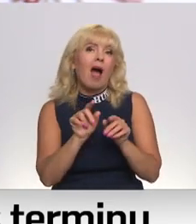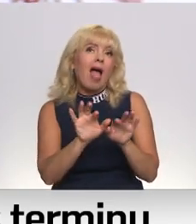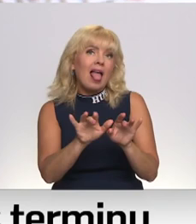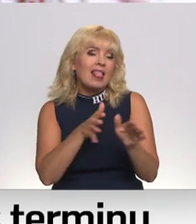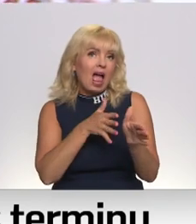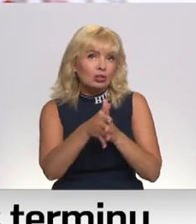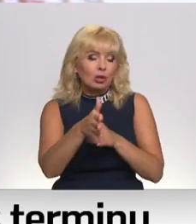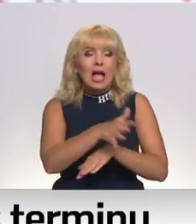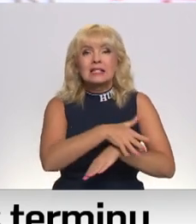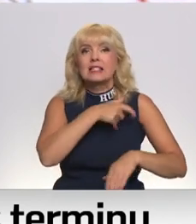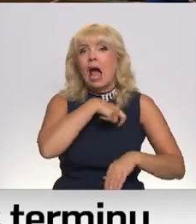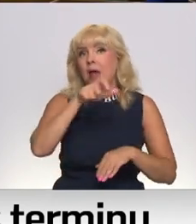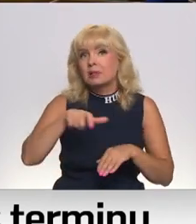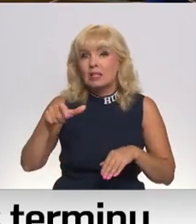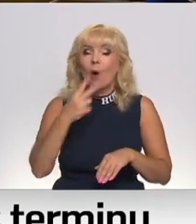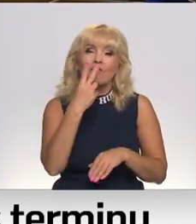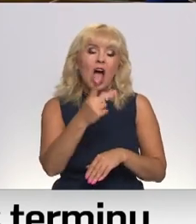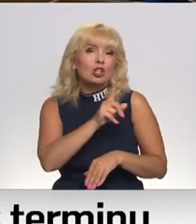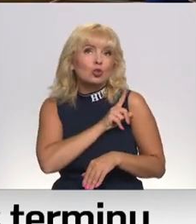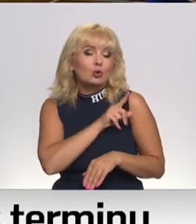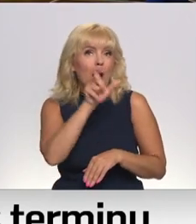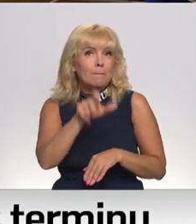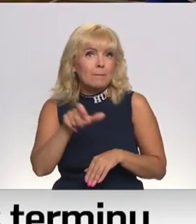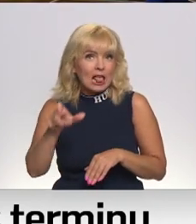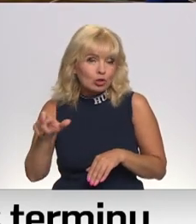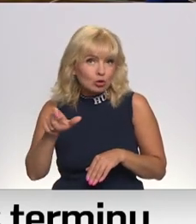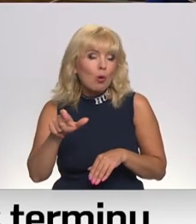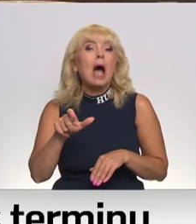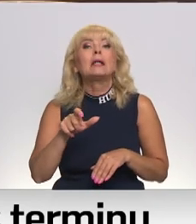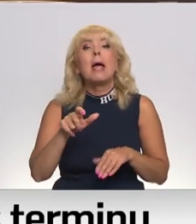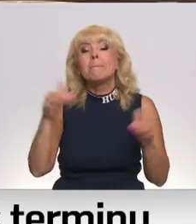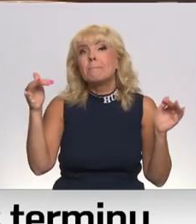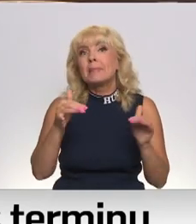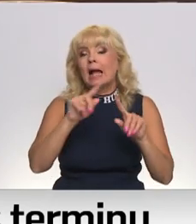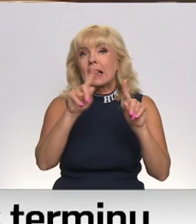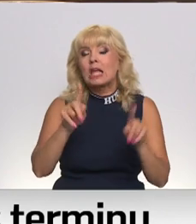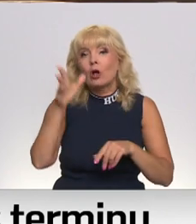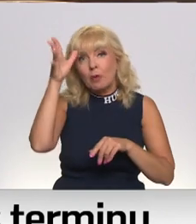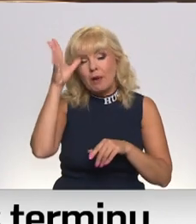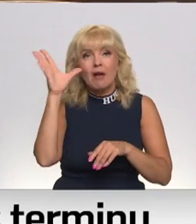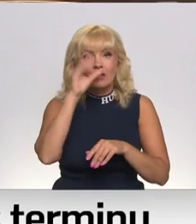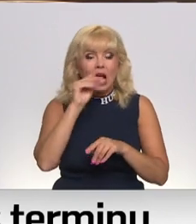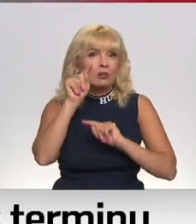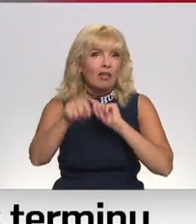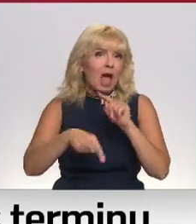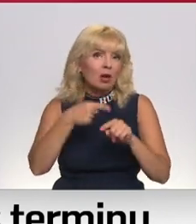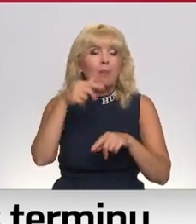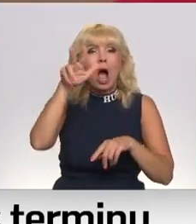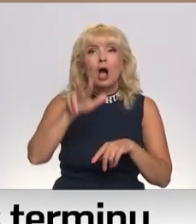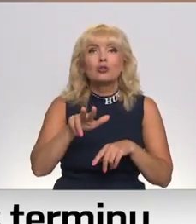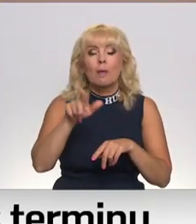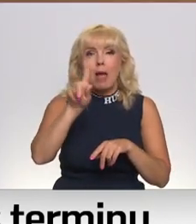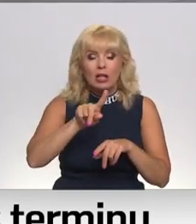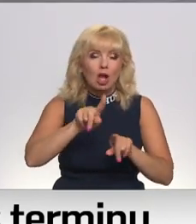Vairāk Saeimas deputāti modināja vērst uzmanību tam, lai Pilsonības un migrācijas lietu pārvalde rastu iespēju nākamo 8 mēnešu laikā